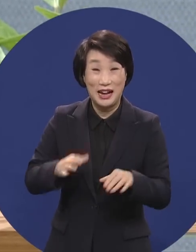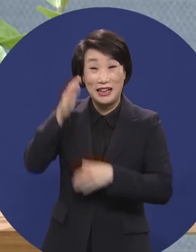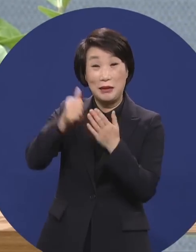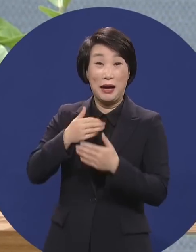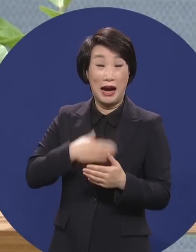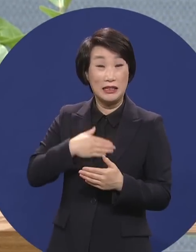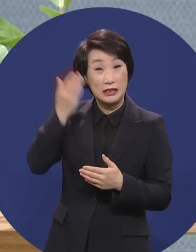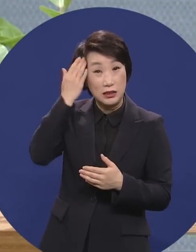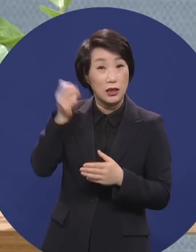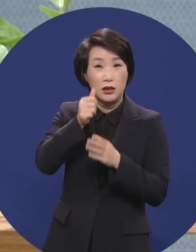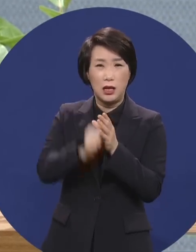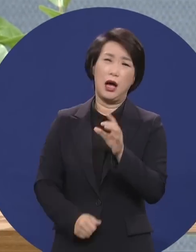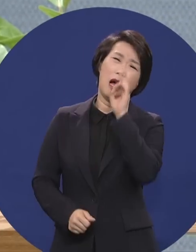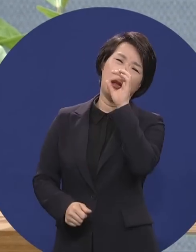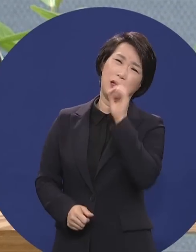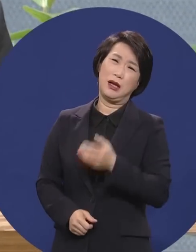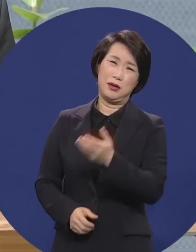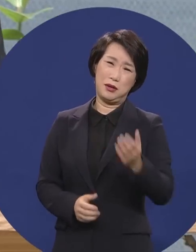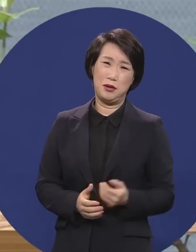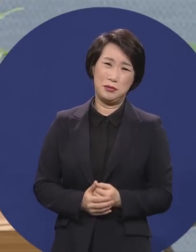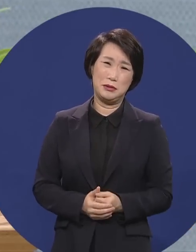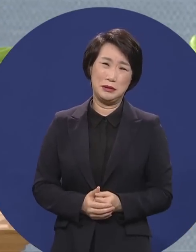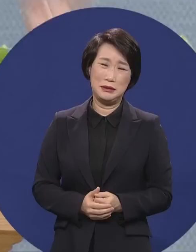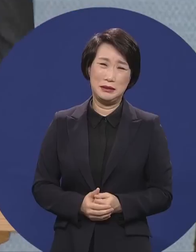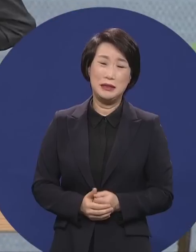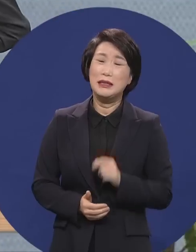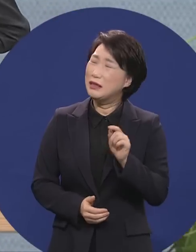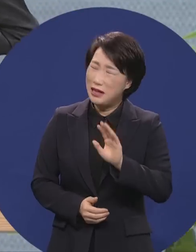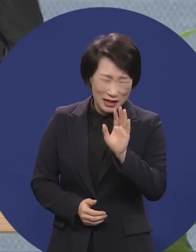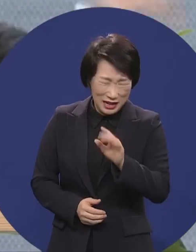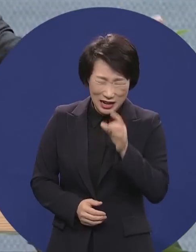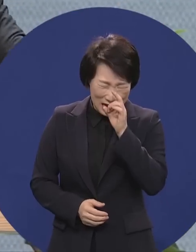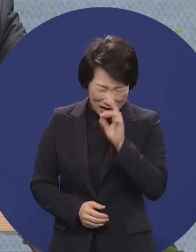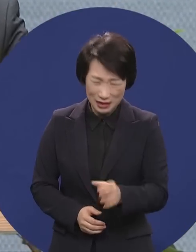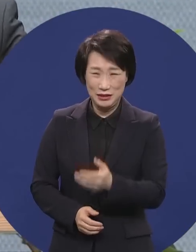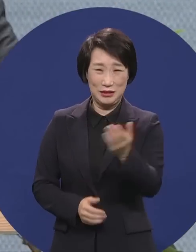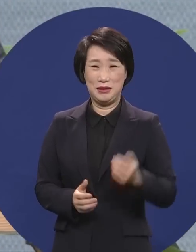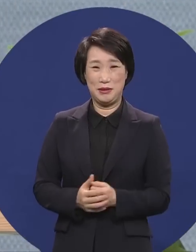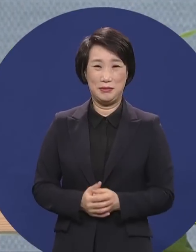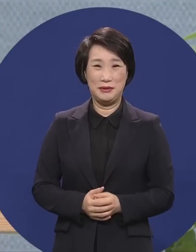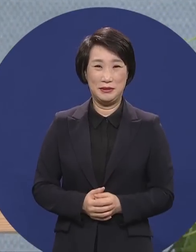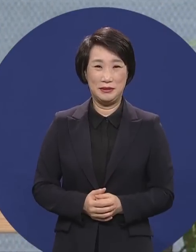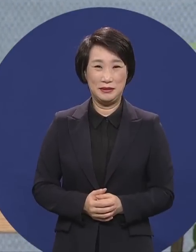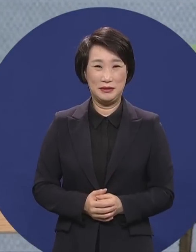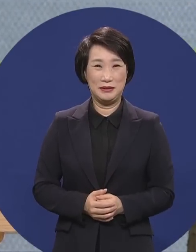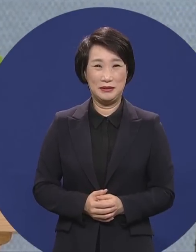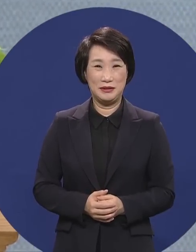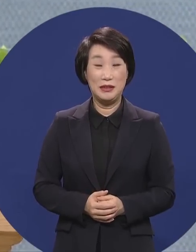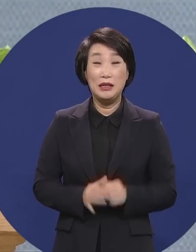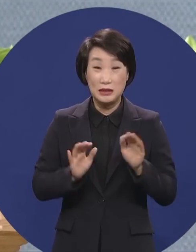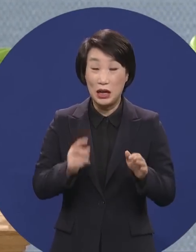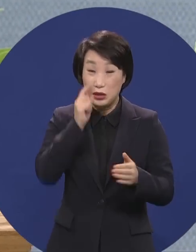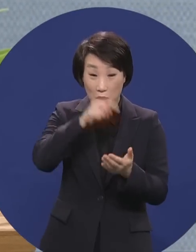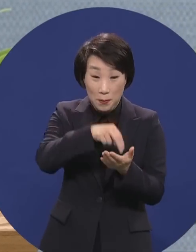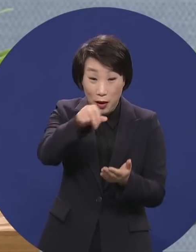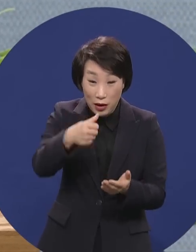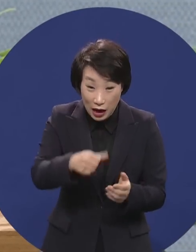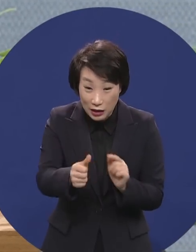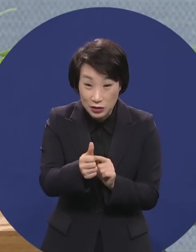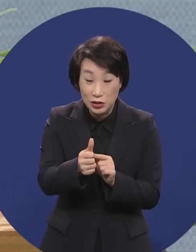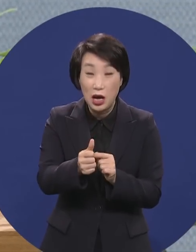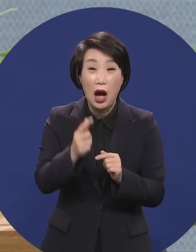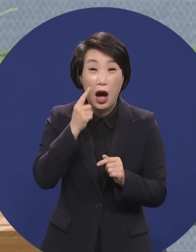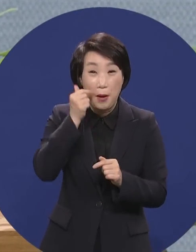아는 지식이 타락하면 큰일 납니다. 이건 절대 타락해서는 안 된다 이 말이에요. 탕자가 아버지 집을 떠날